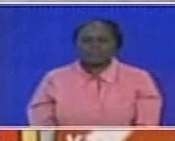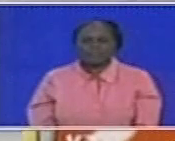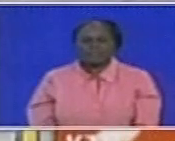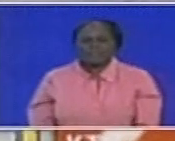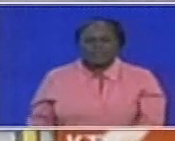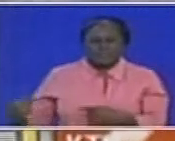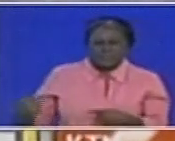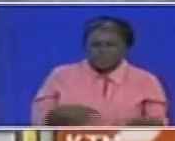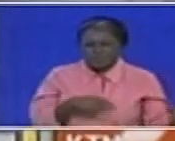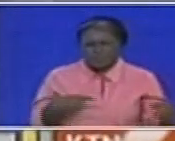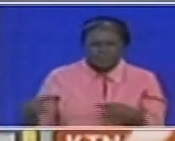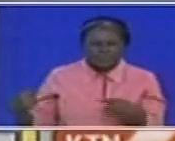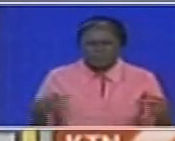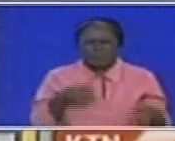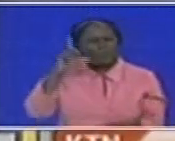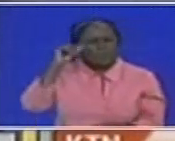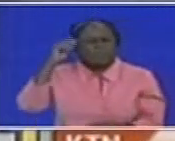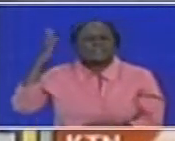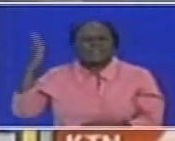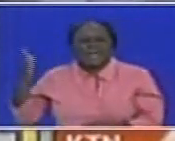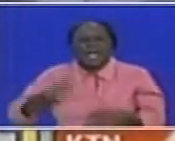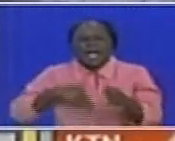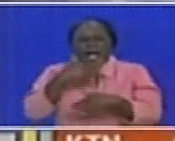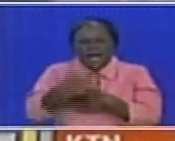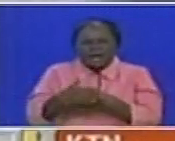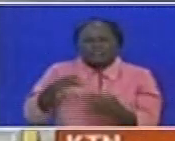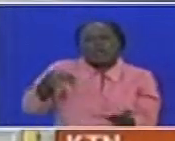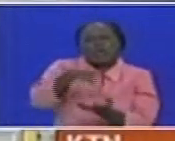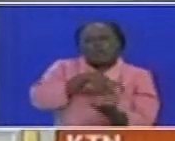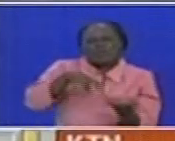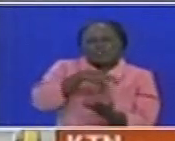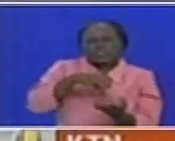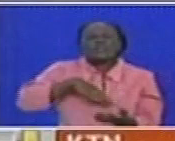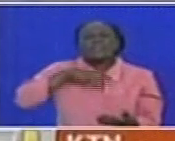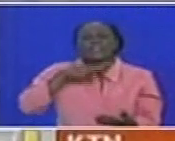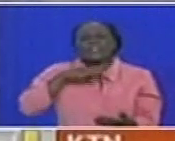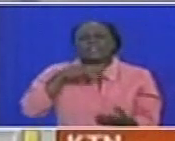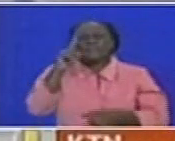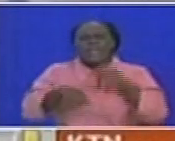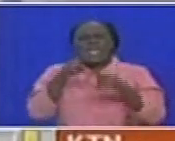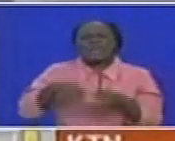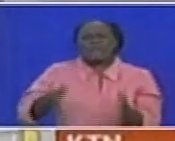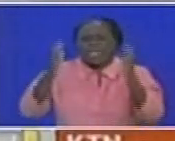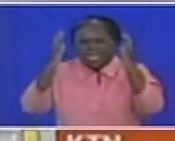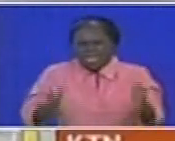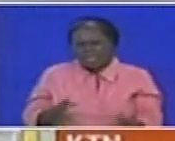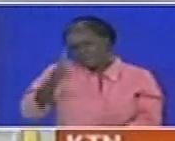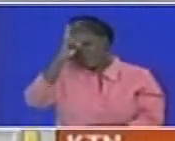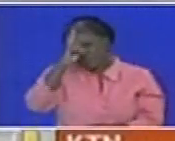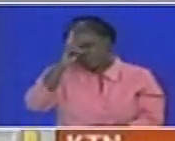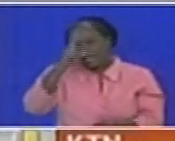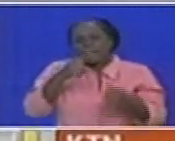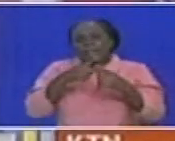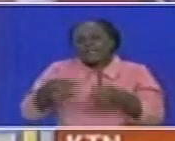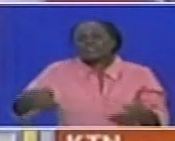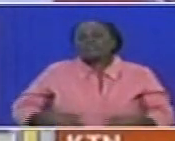Ghasia ambazo aghalabu tokea Mombasa baada ya mauaji tatanishi hulaumiwa pakubwa na polisi kuwa utekelezwa na vijana wenye itikadi na misimamo